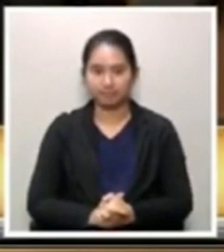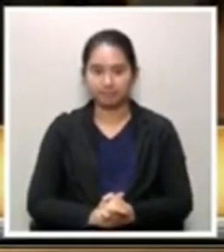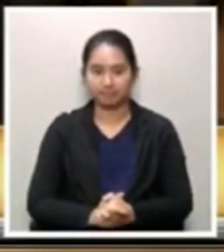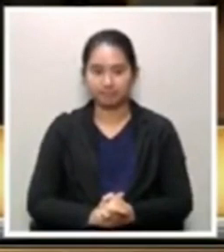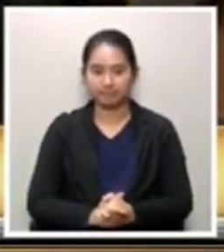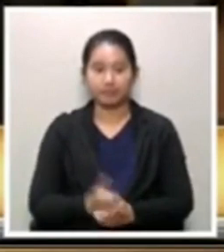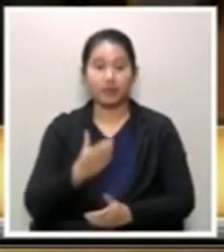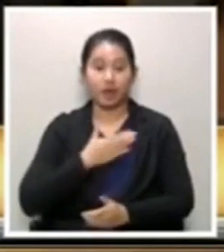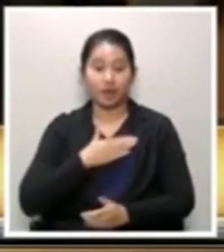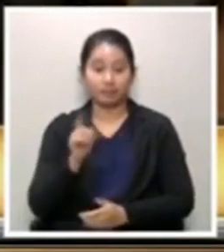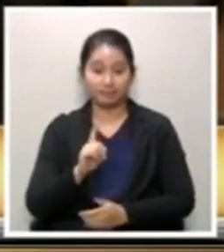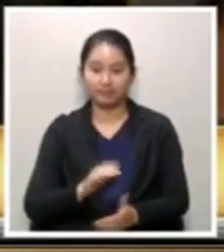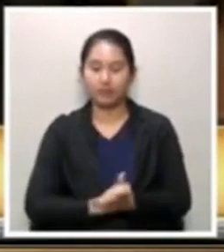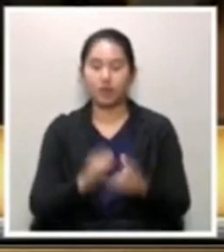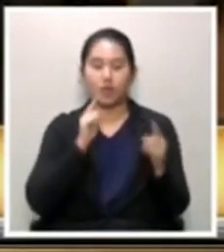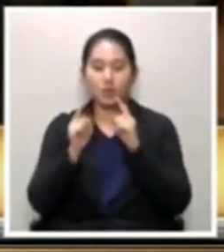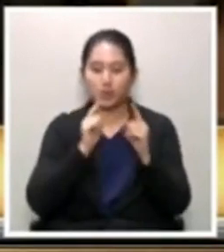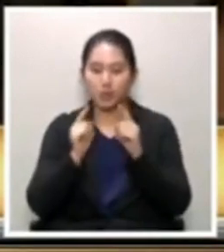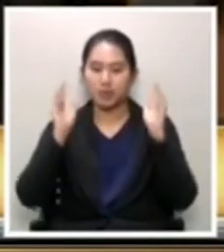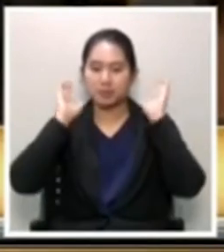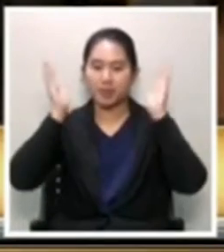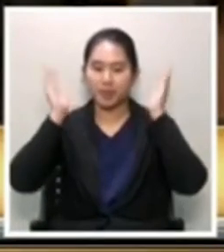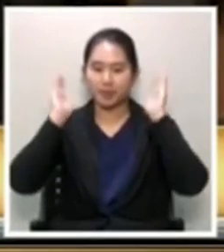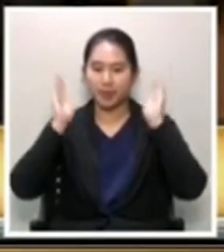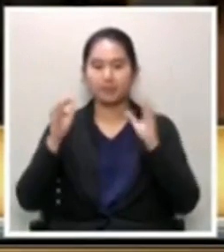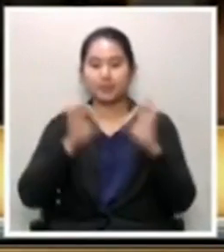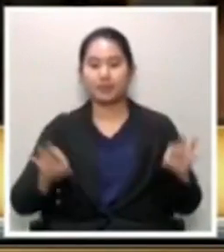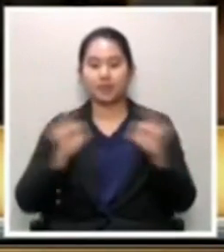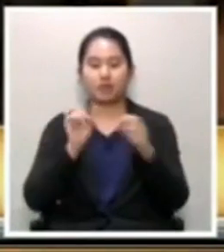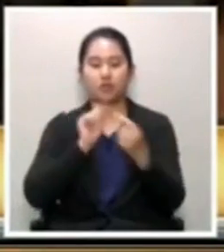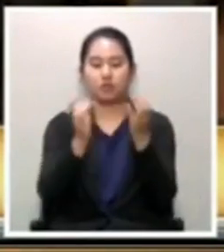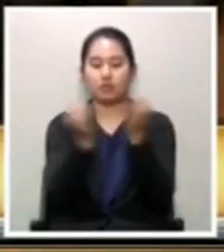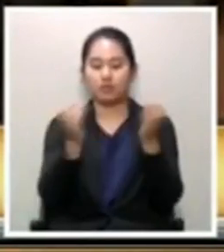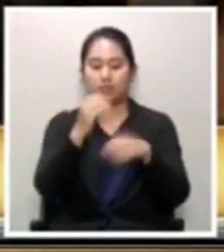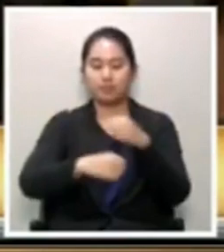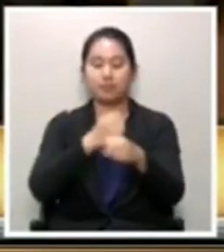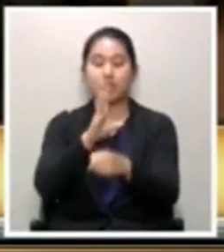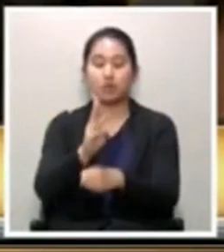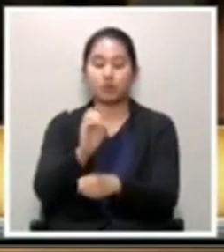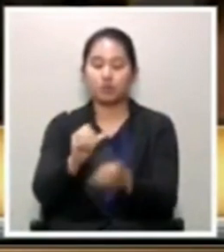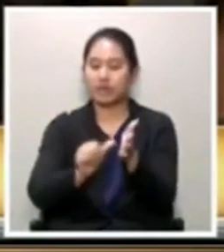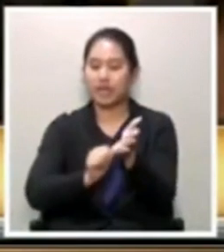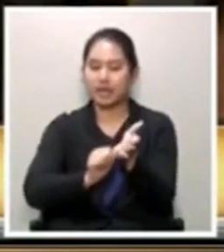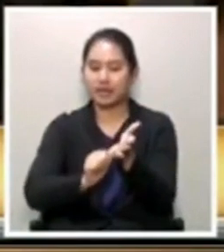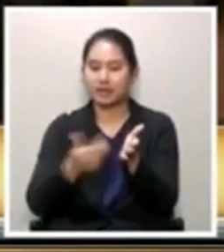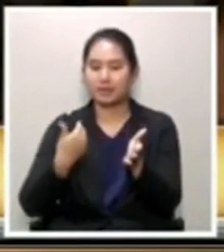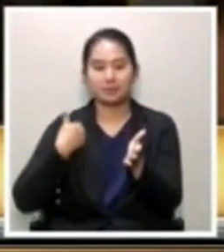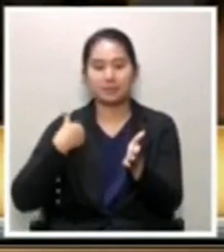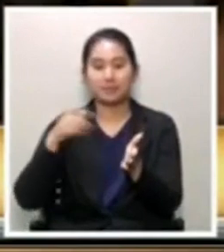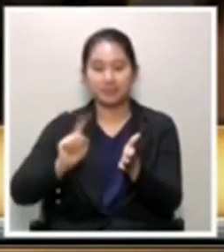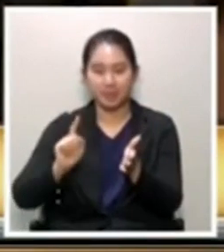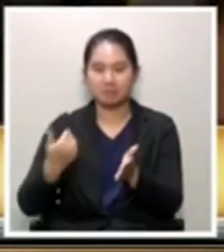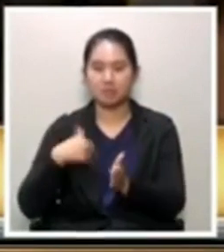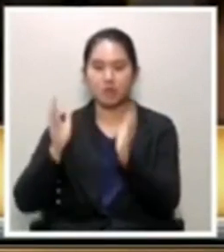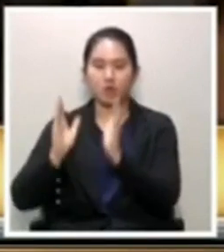ราพยายามพูดคุยรณรงค์ถึงเรื่องความจำเป็นของการแก้ไขรัฐธรรมนูญ60เราก็มักจะถูกโต้แย้งจากเหตุผลต่